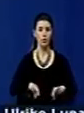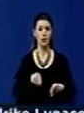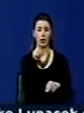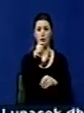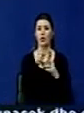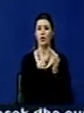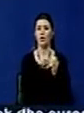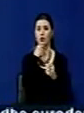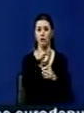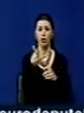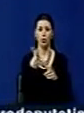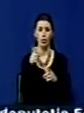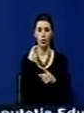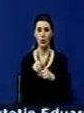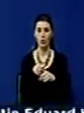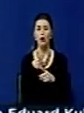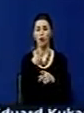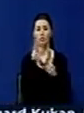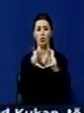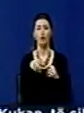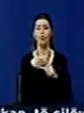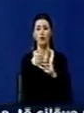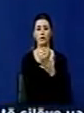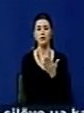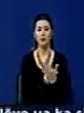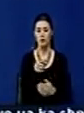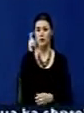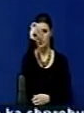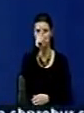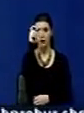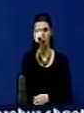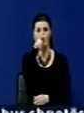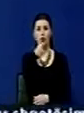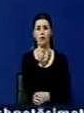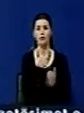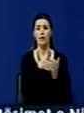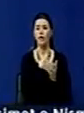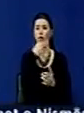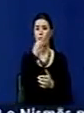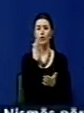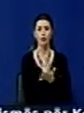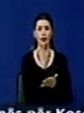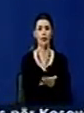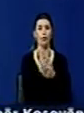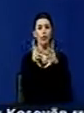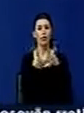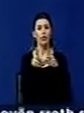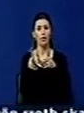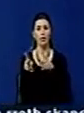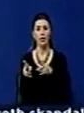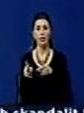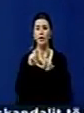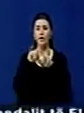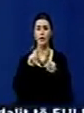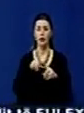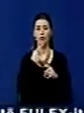Ranilukut, Gradimir Mikic, por edhe listës serbske në përgjithësi, për fyrjet e vazhdueshme që ata i bëjnë, por edhe për